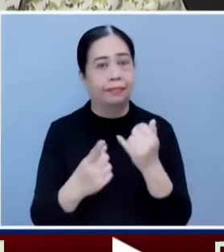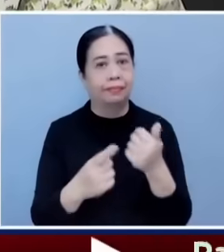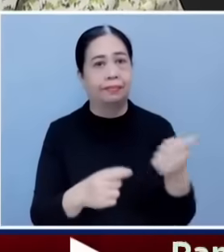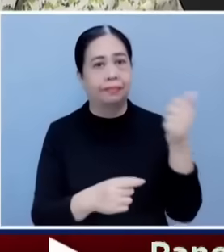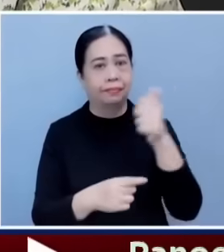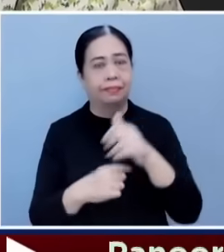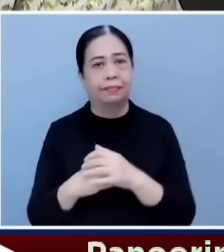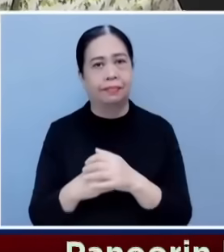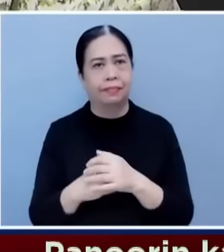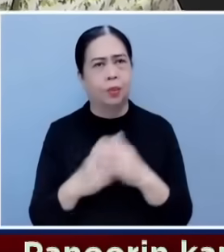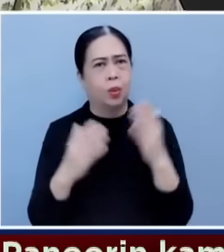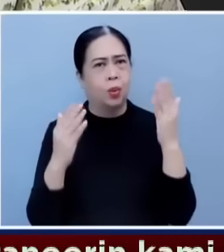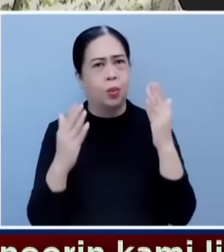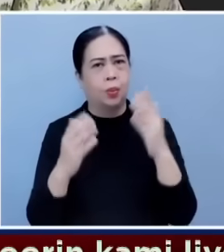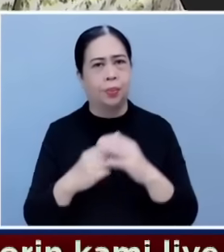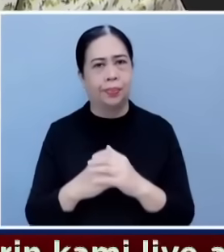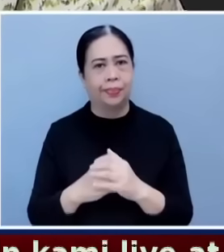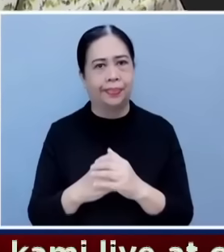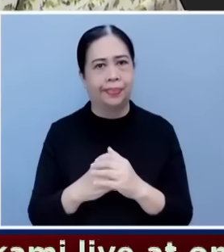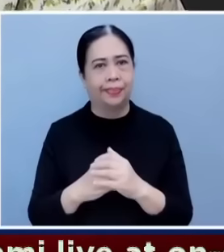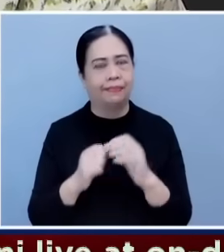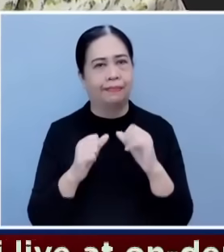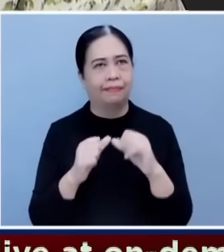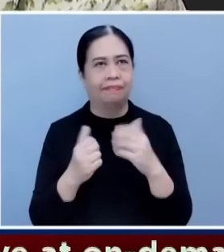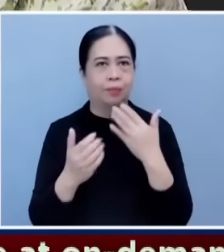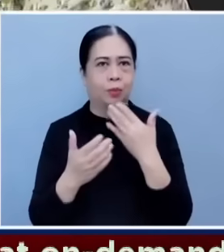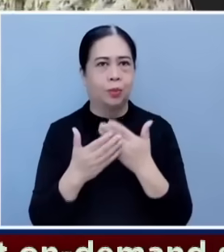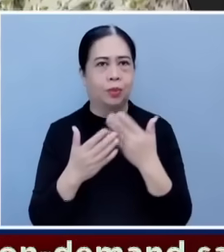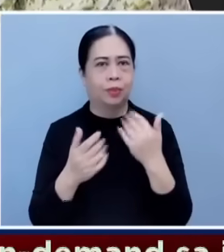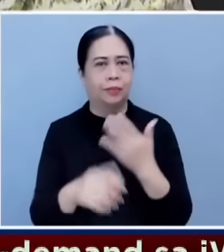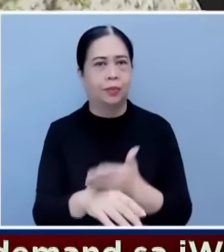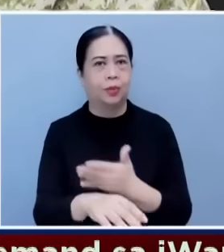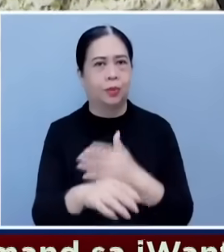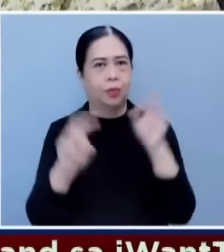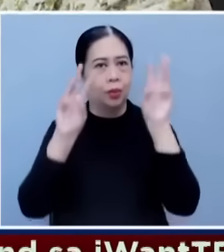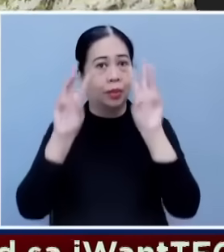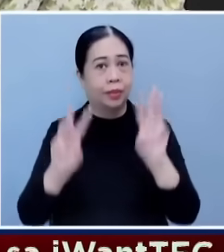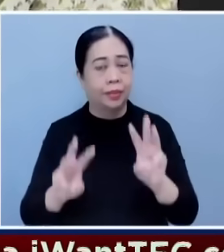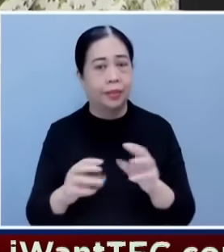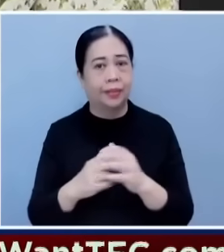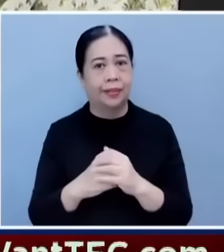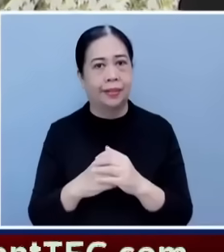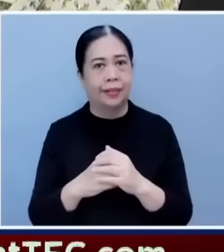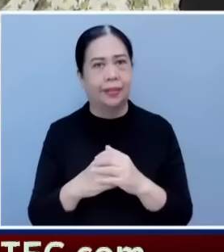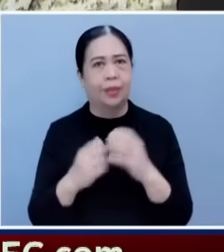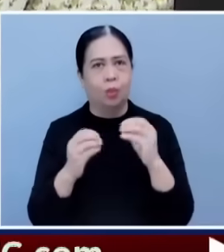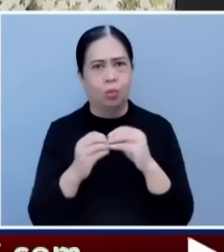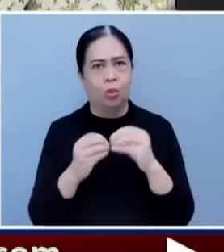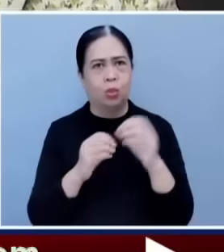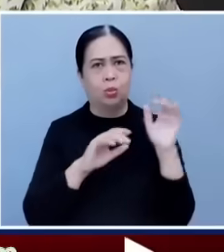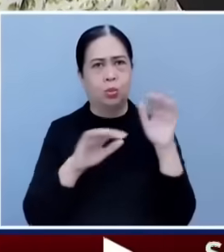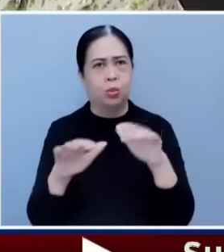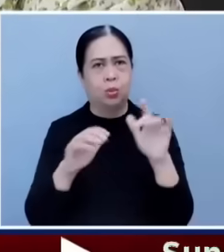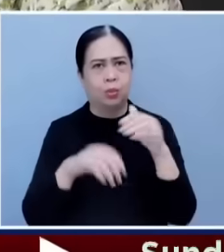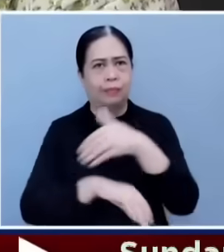hoping pa po sana gumanda po ang panahon at ito po yung paano na po, padami na po talaga hanggang gabi.